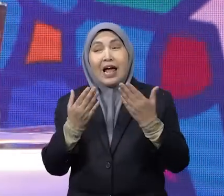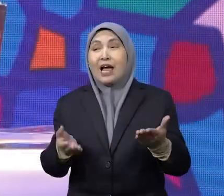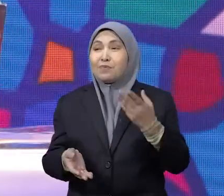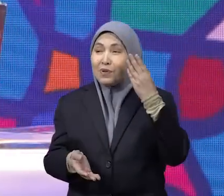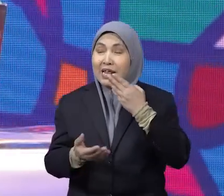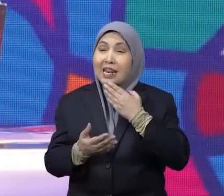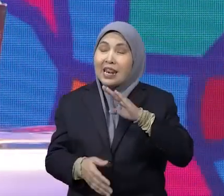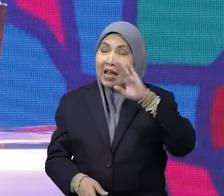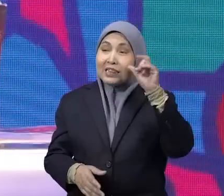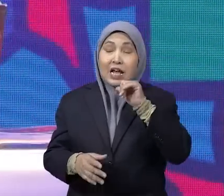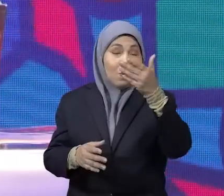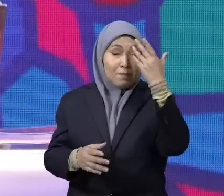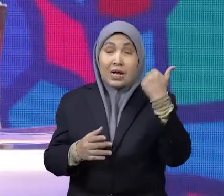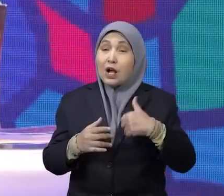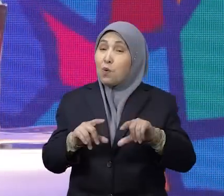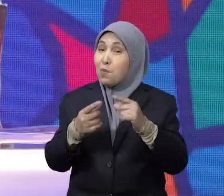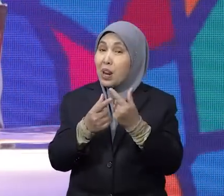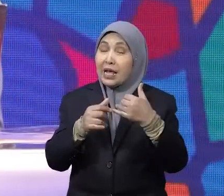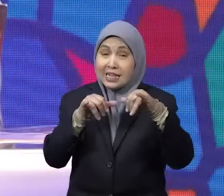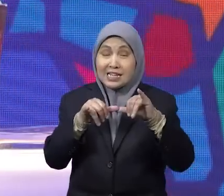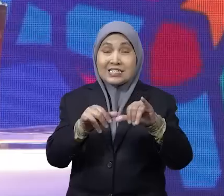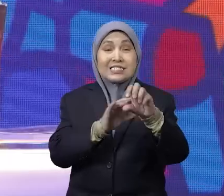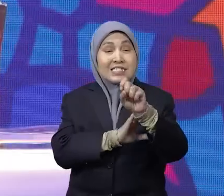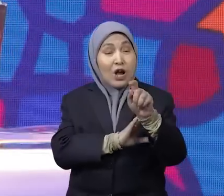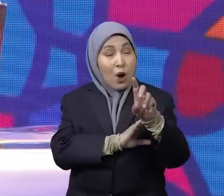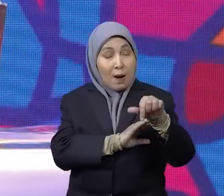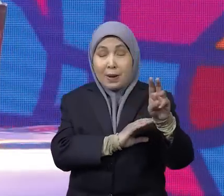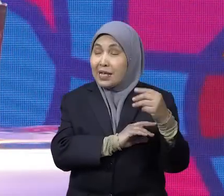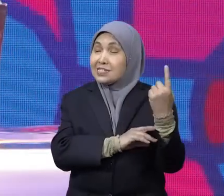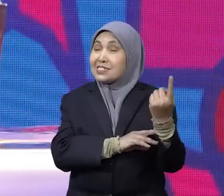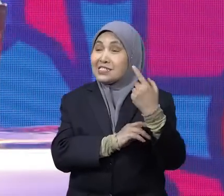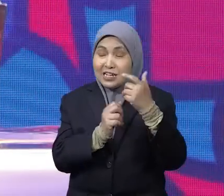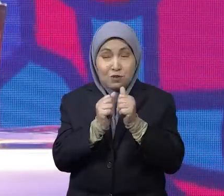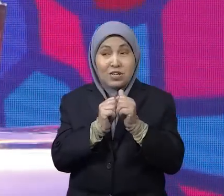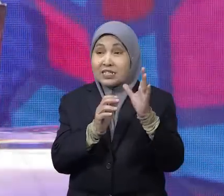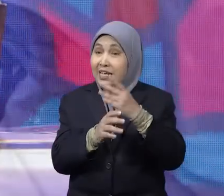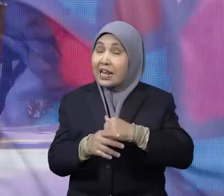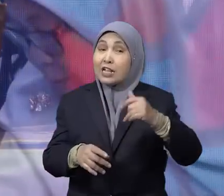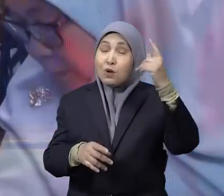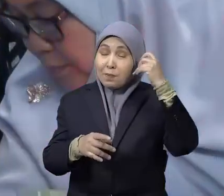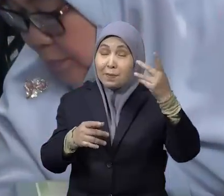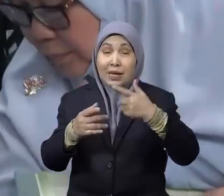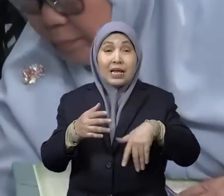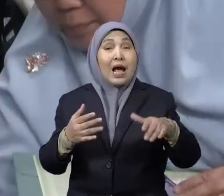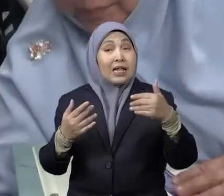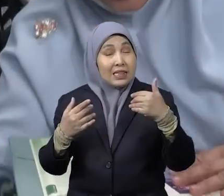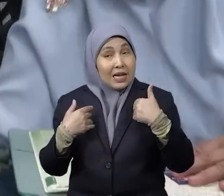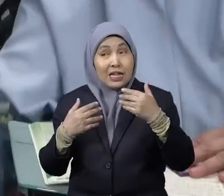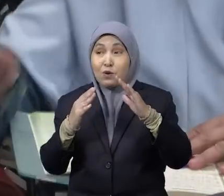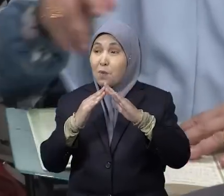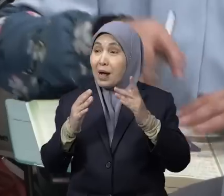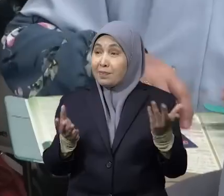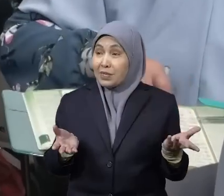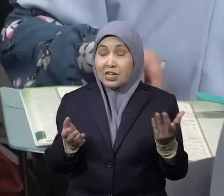Alhamdulillah. Subhanallah. Tak lupa kepada kumpulan Istiqamah yang turut senantiasa bersama. Juga tuan-tuan dan puan-puan ibayah di rumah. Jom kita baca